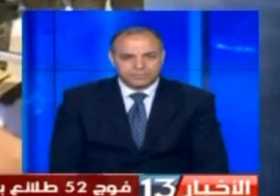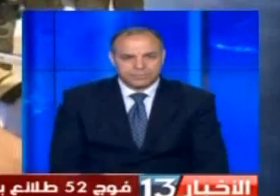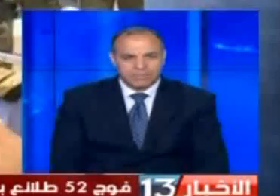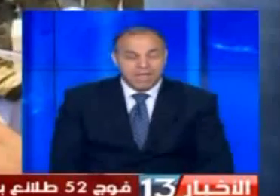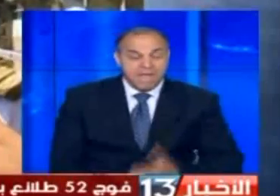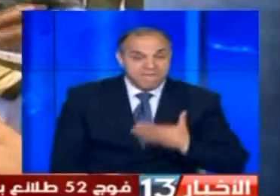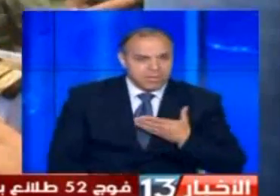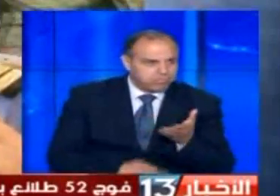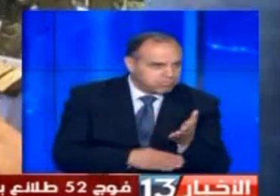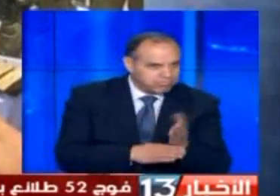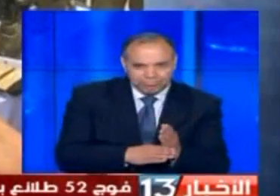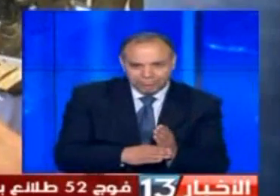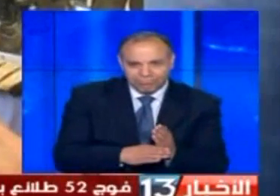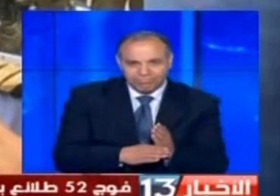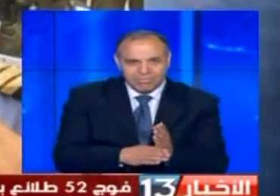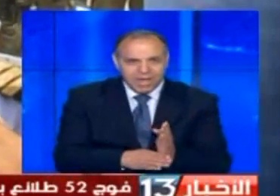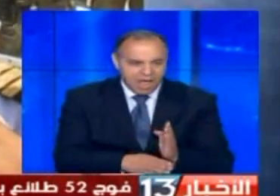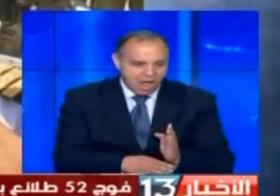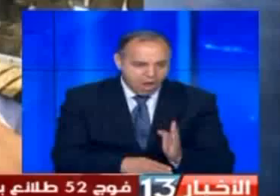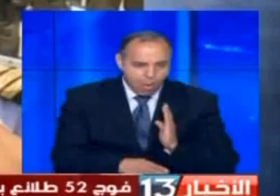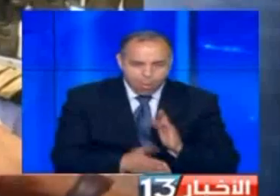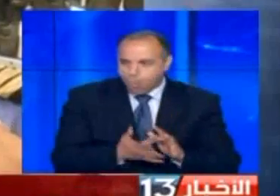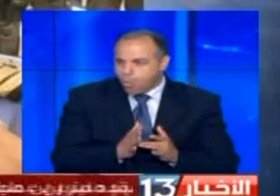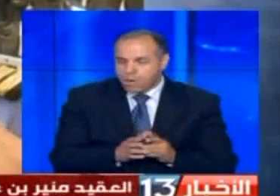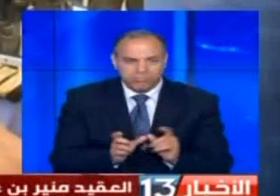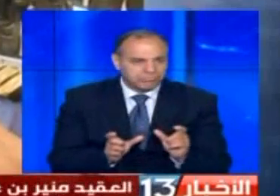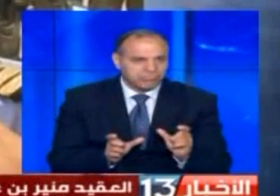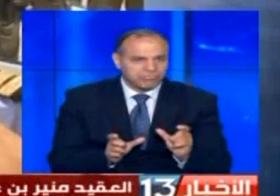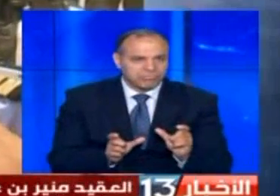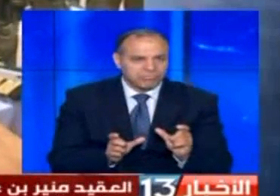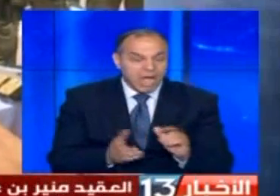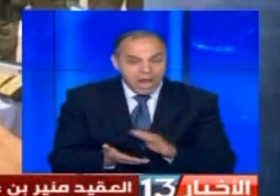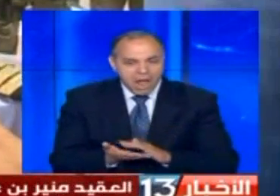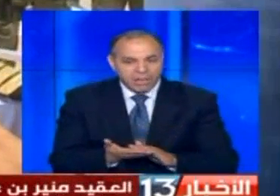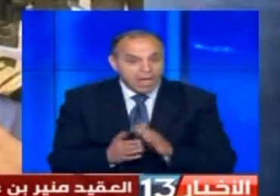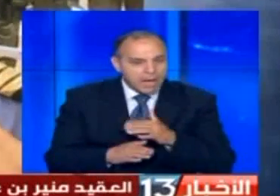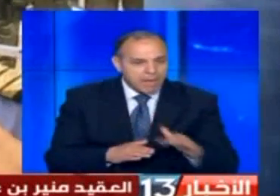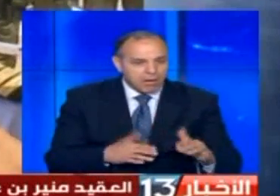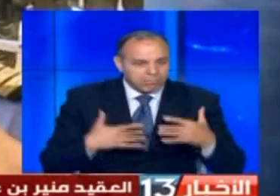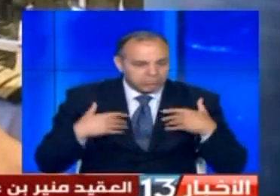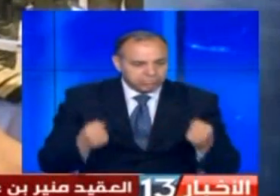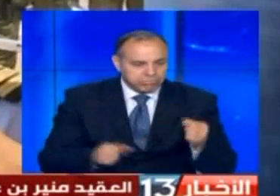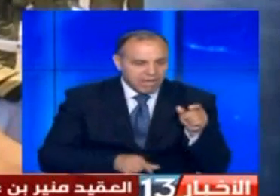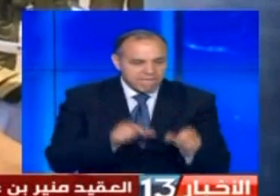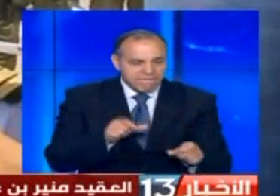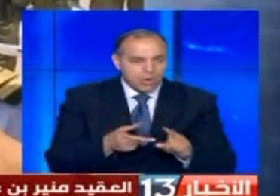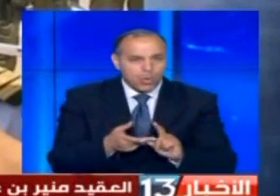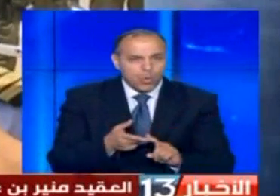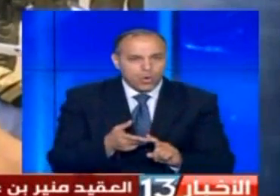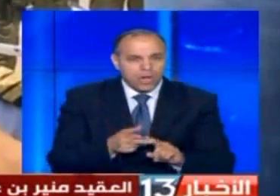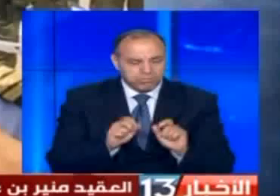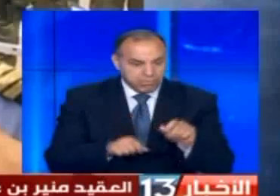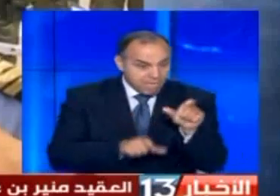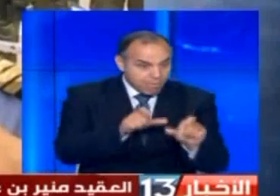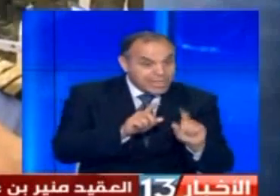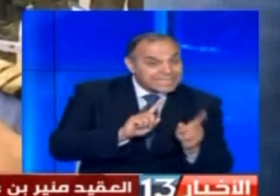بفضل الجاهزيه العمليات والميدانيه والبدنيه للافراد اسمح للفوج